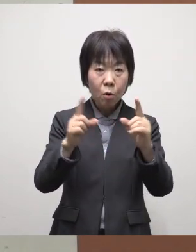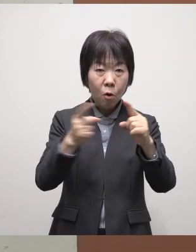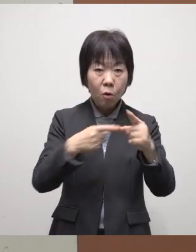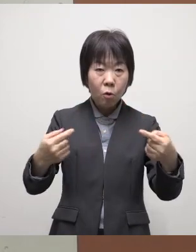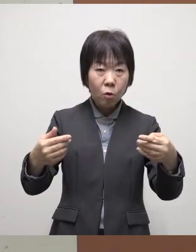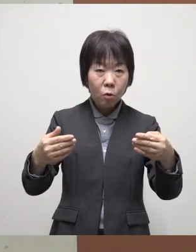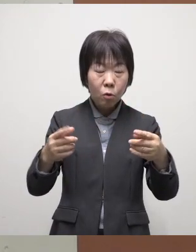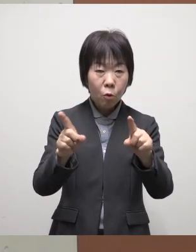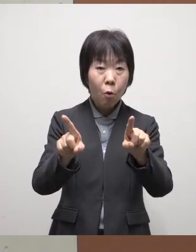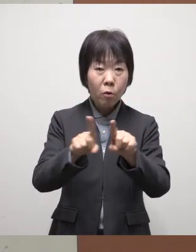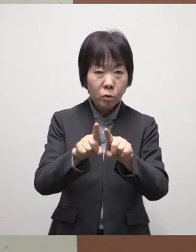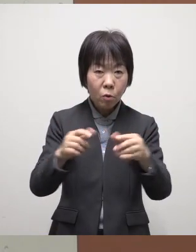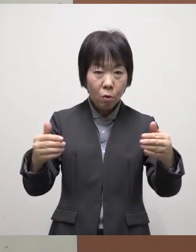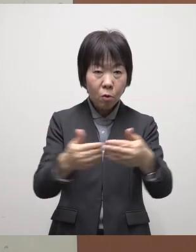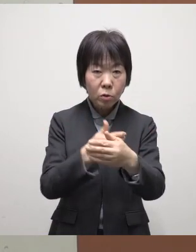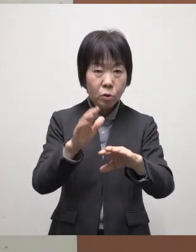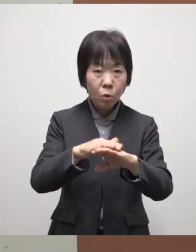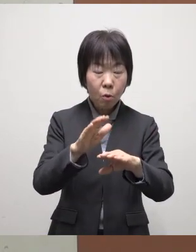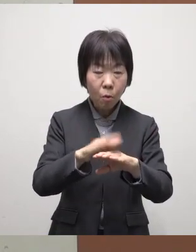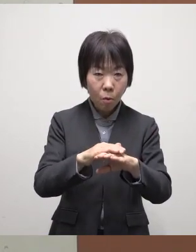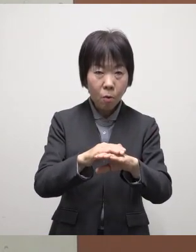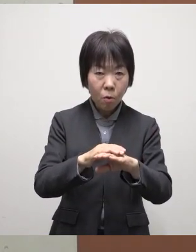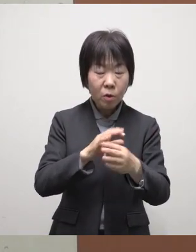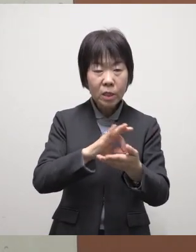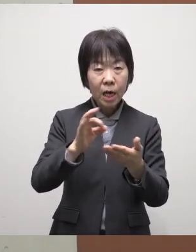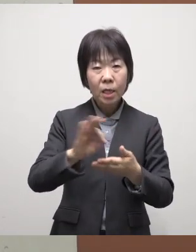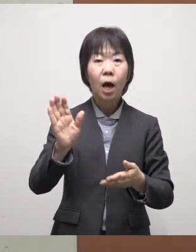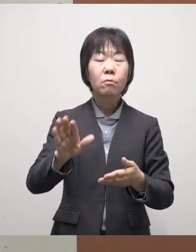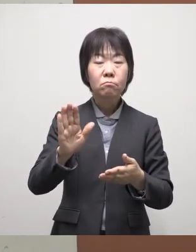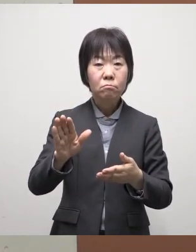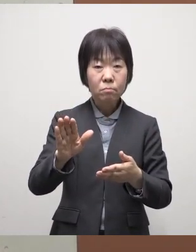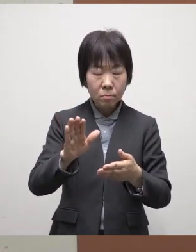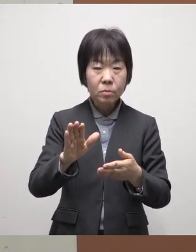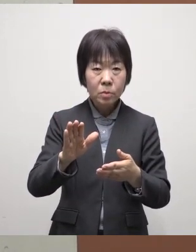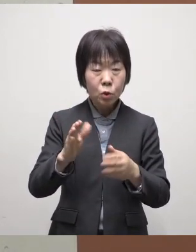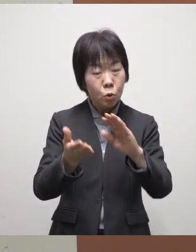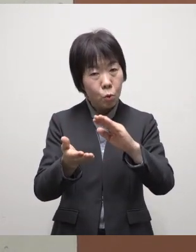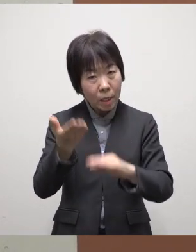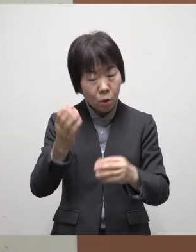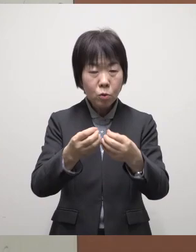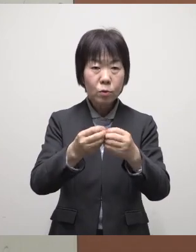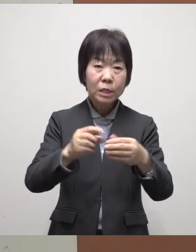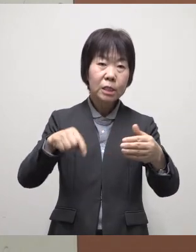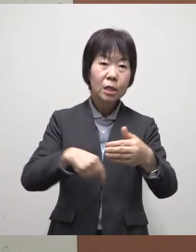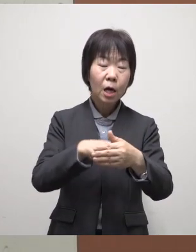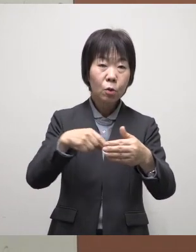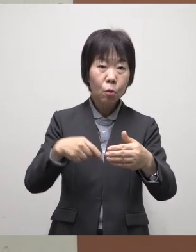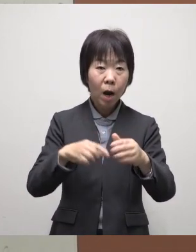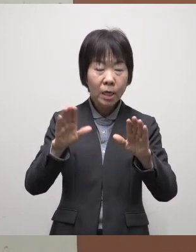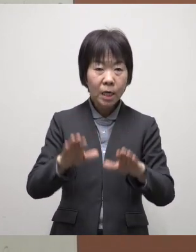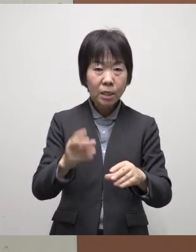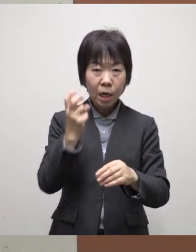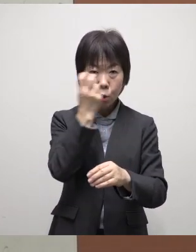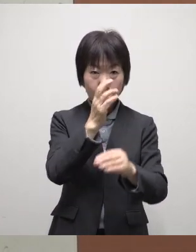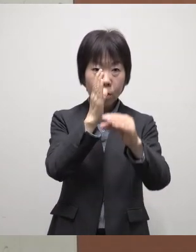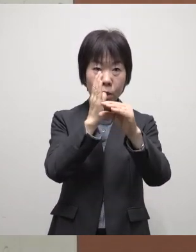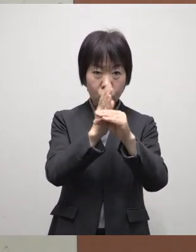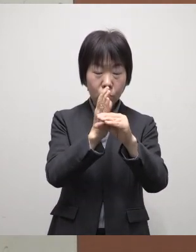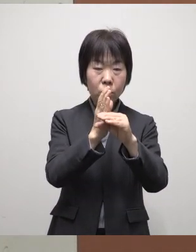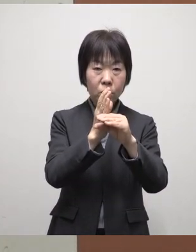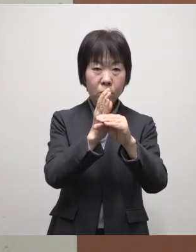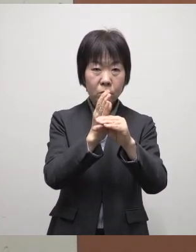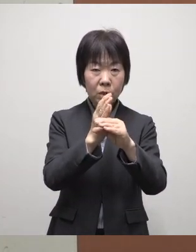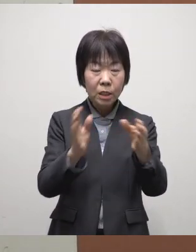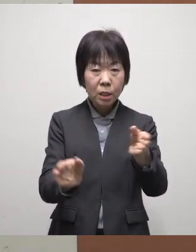交通機関を使っているというところまで現時点でを申し上げますその上での詳しい情報については現在調査中ですので